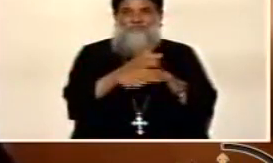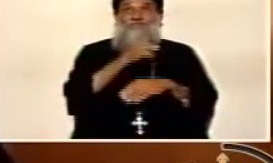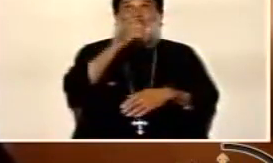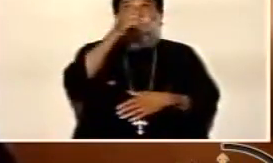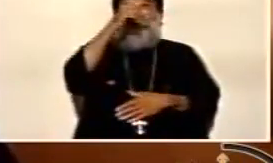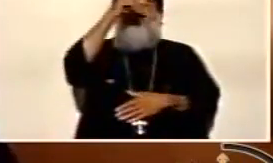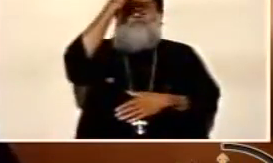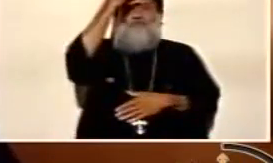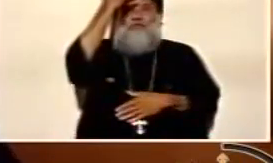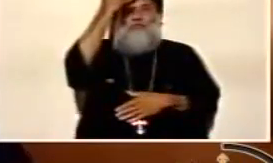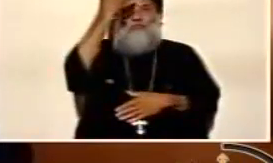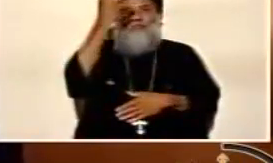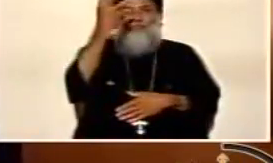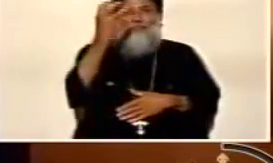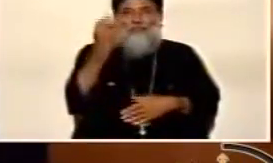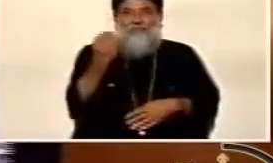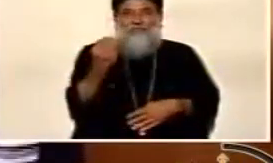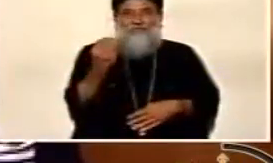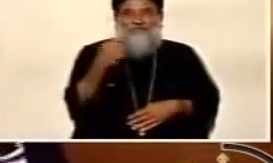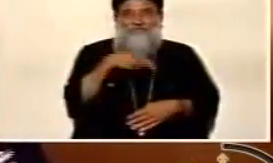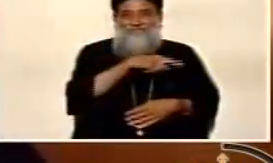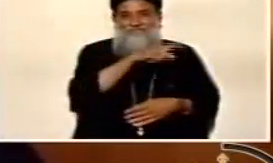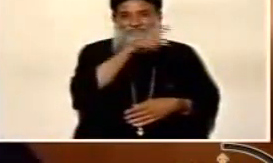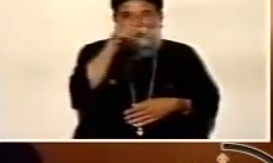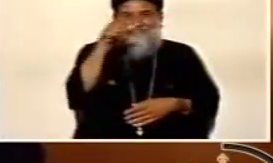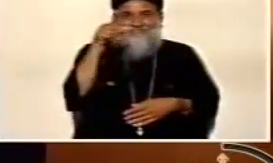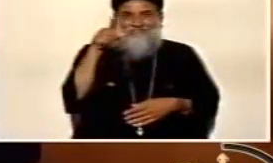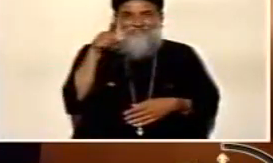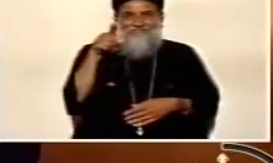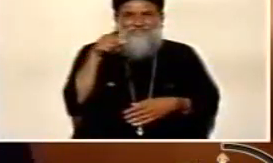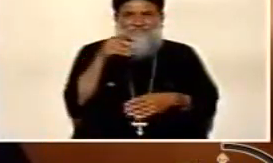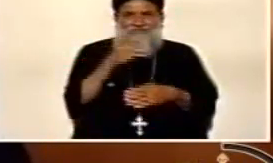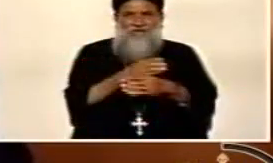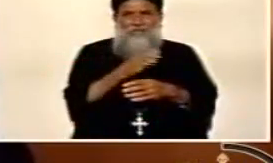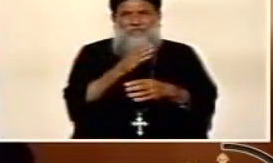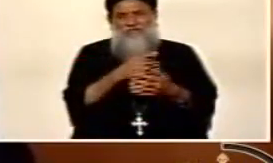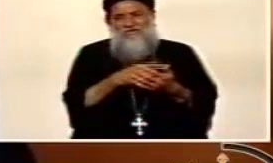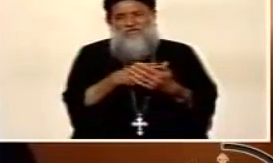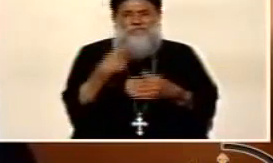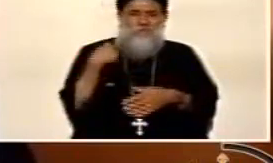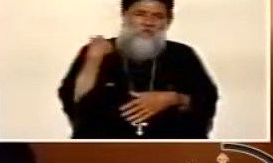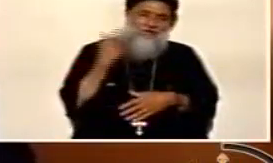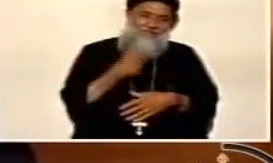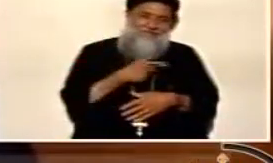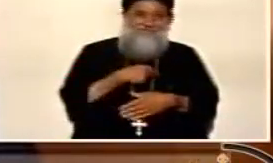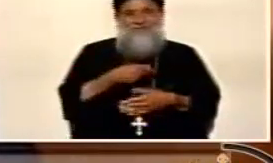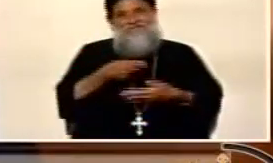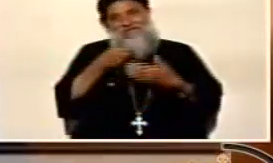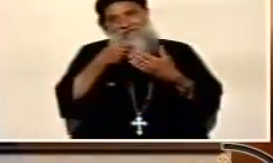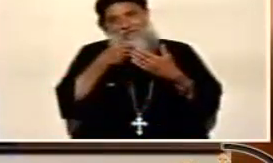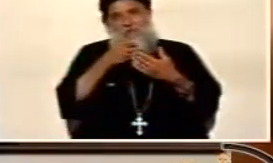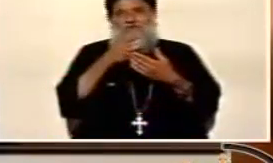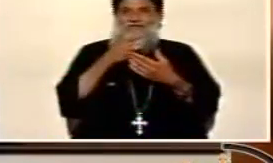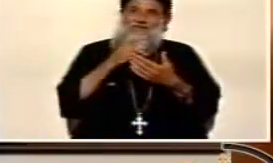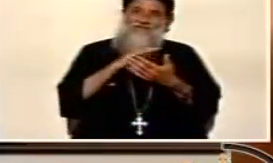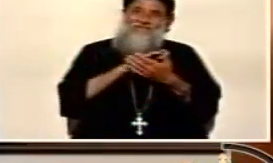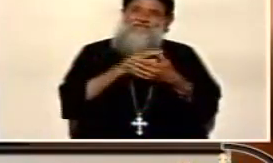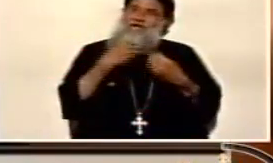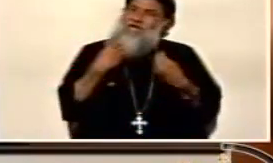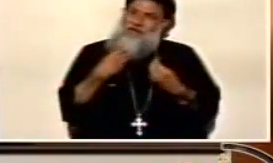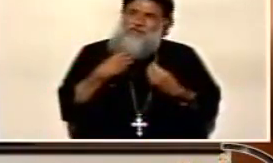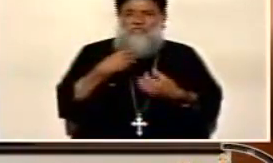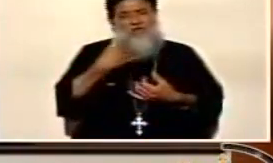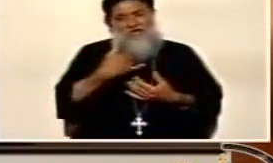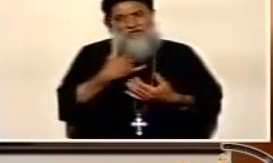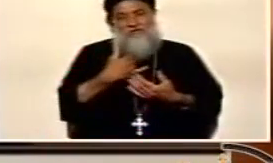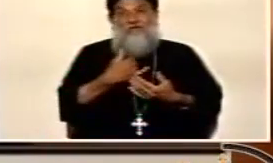من التعب للراحة، وينتقل من أوساط متعبة إلى أوساط مقدسة. يعني تخيل اللي